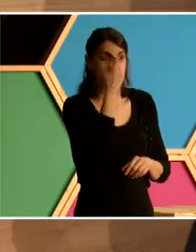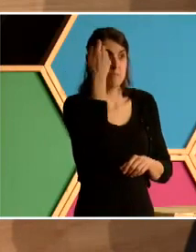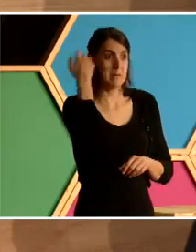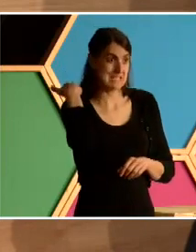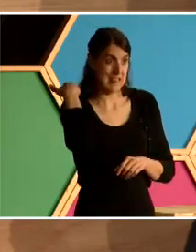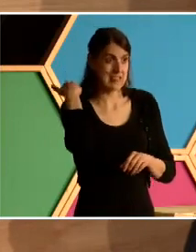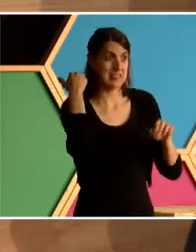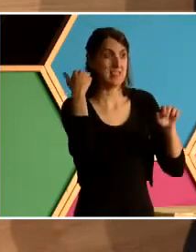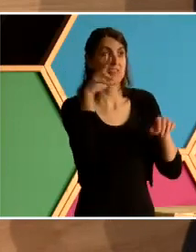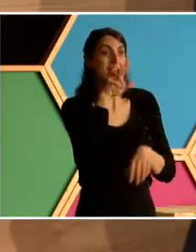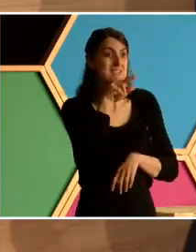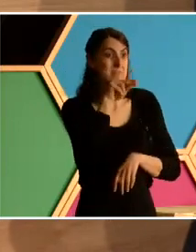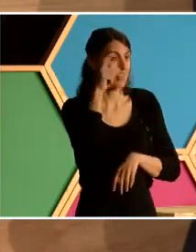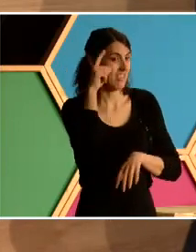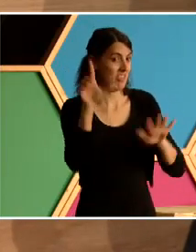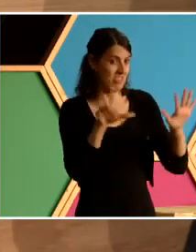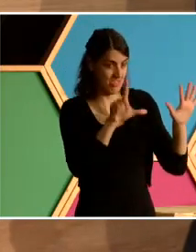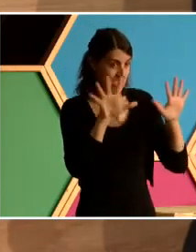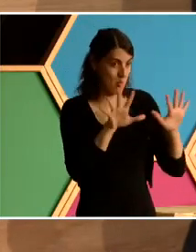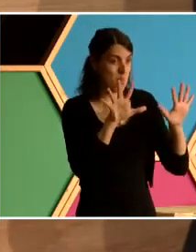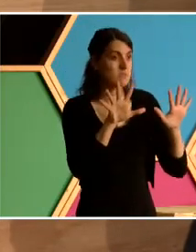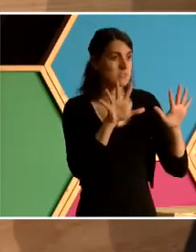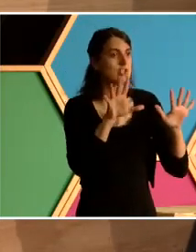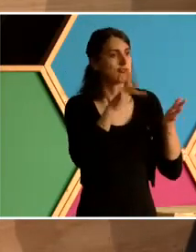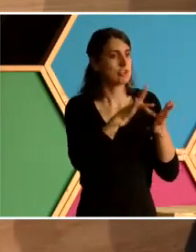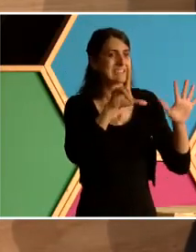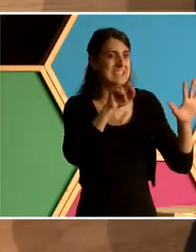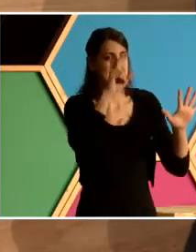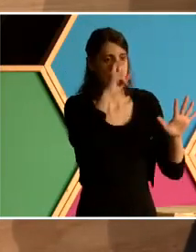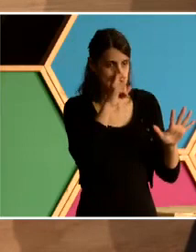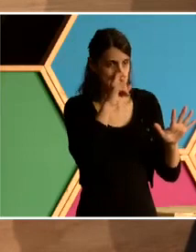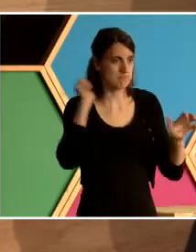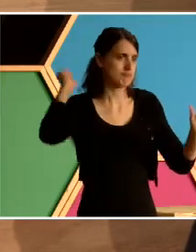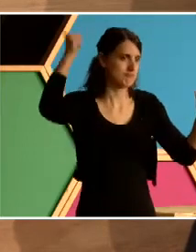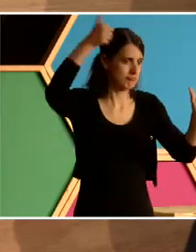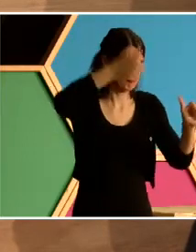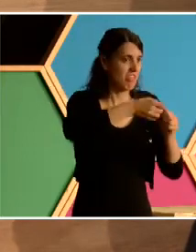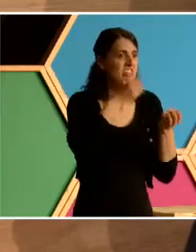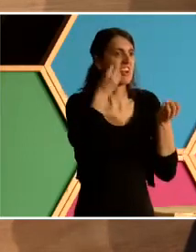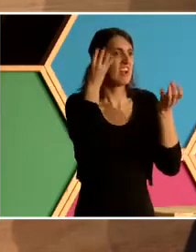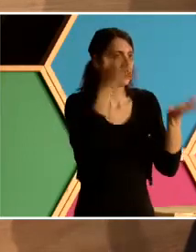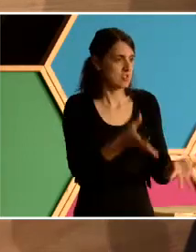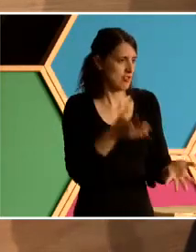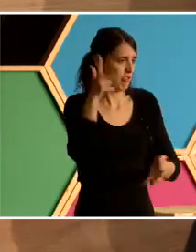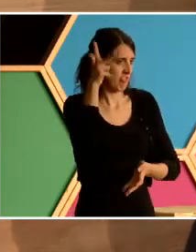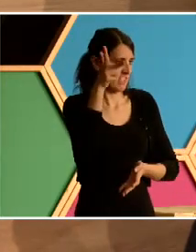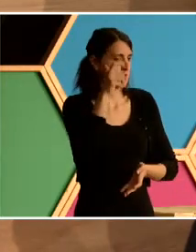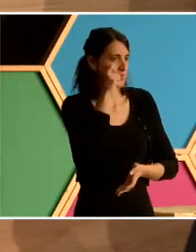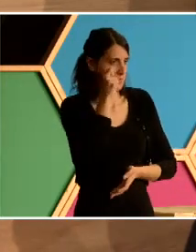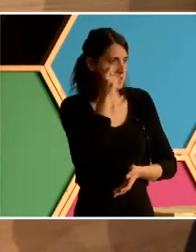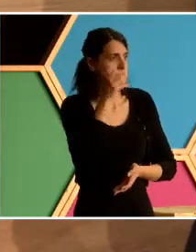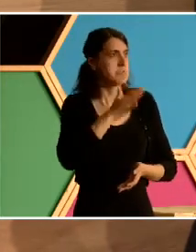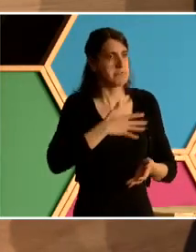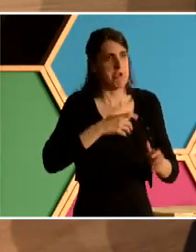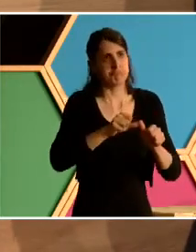el 70 aniversari d'aquesta Declaració Universal dels Drets Humans i ara, podent fer un balanç ja una mica